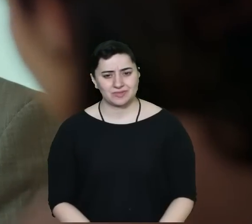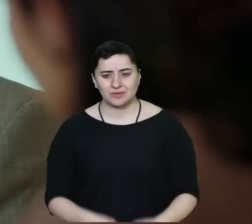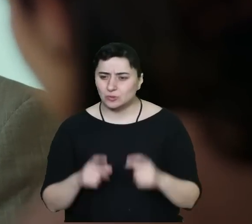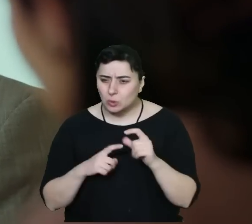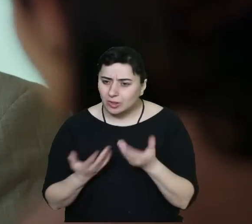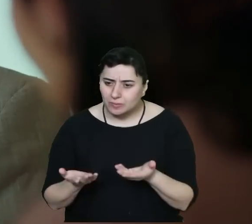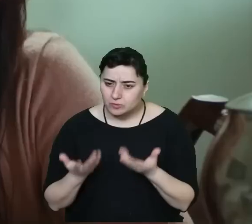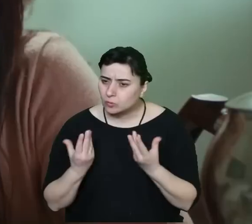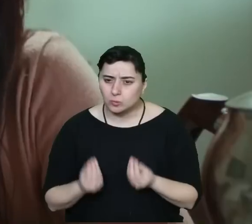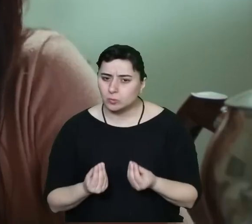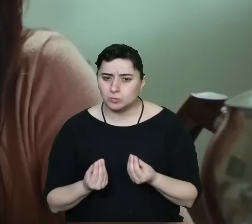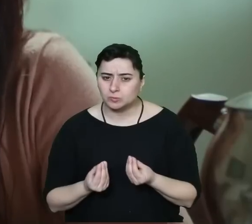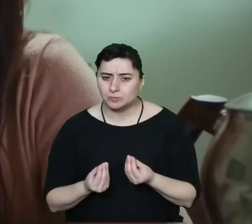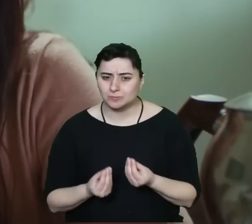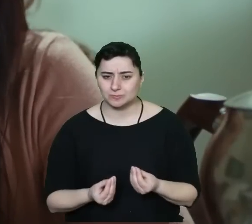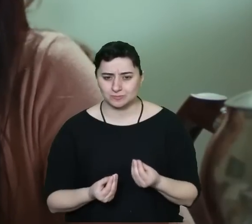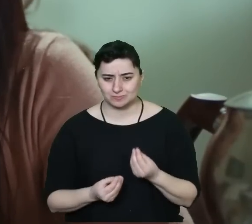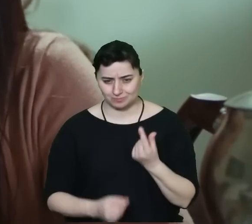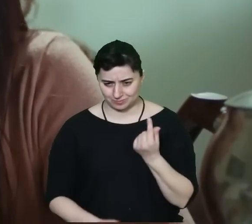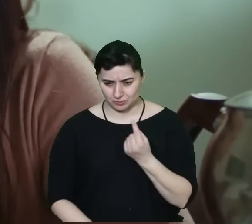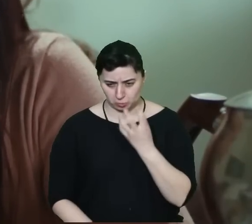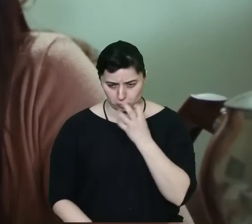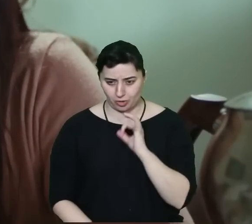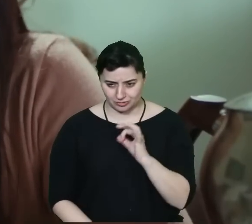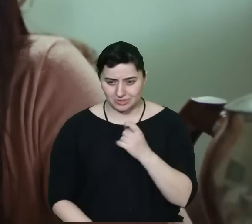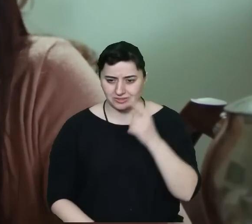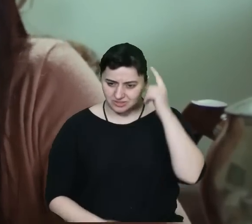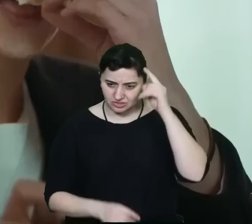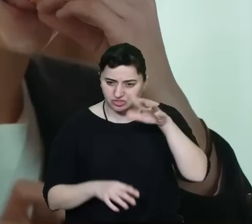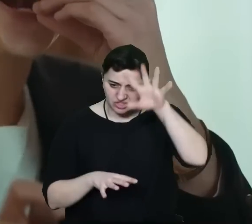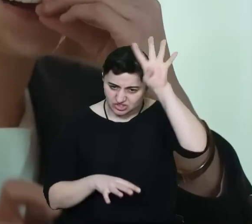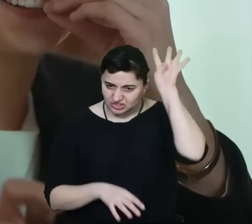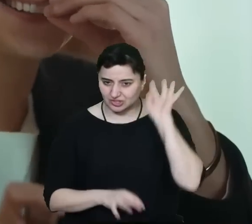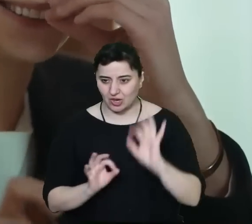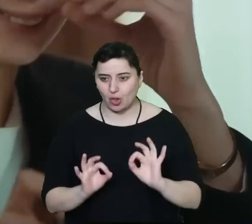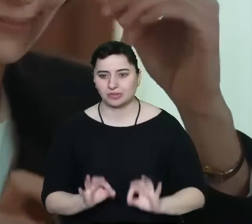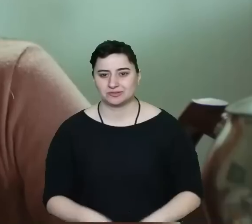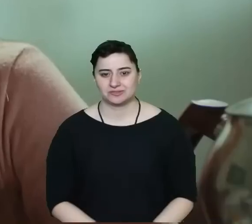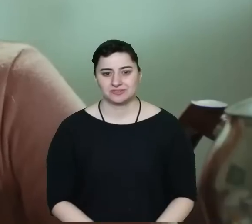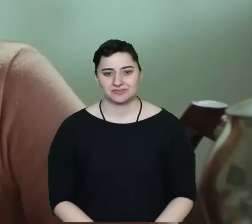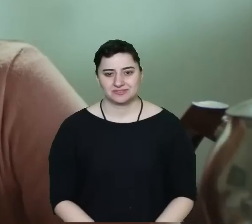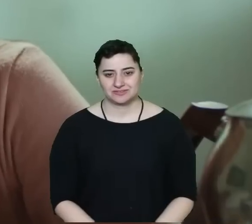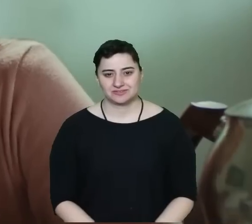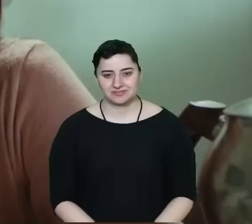Süleyman, ne oldu sana kirpicim? Biraz daha somurtursan saçların diken diken olacak.